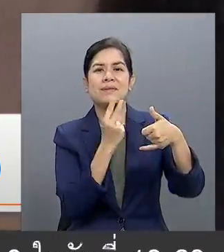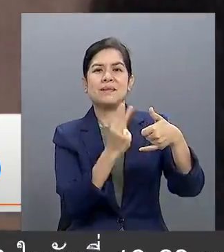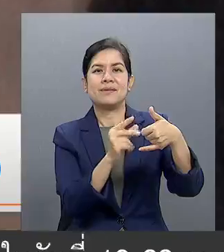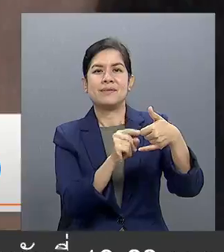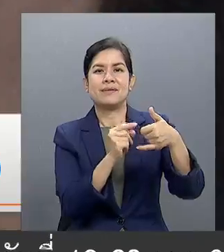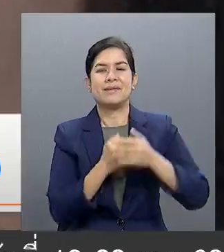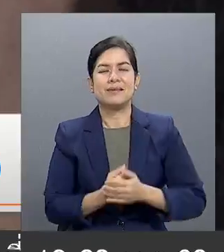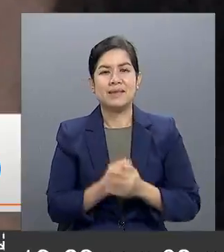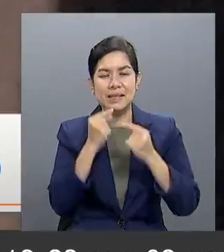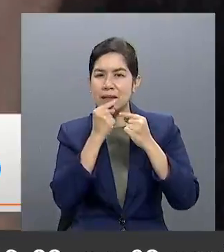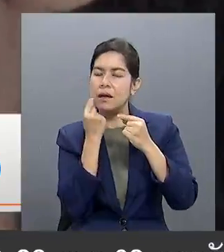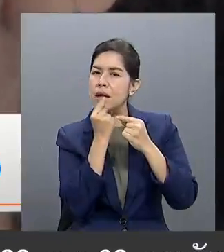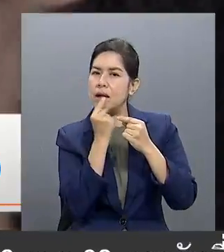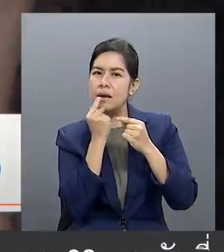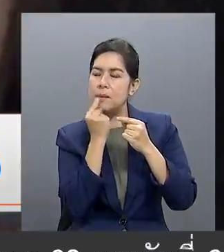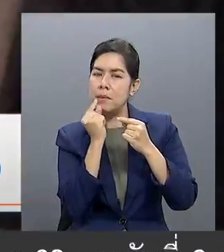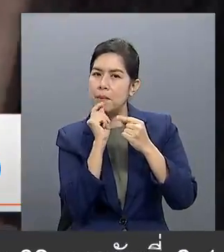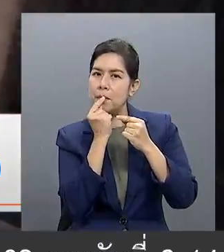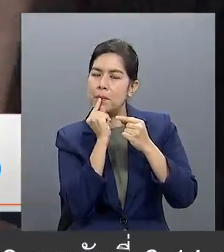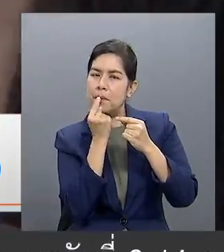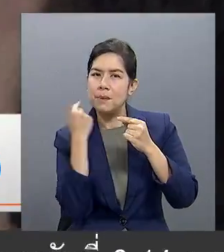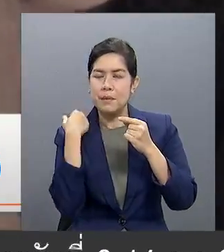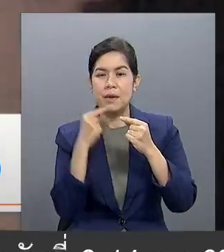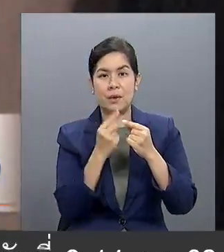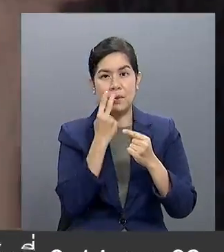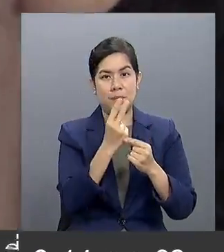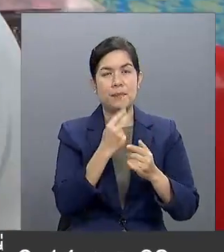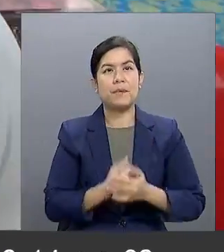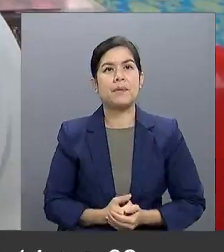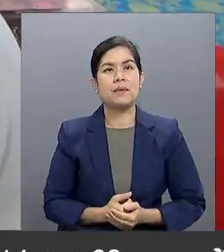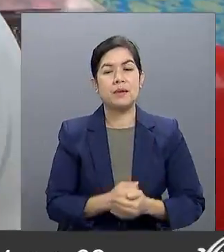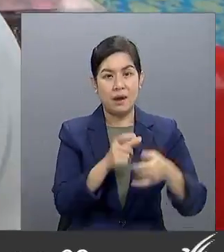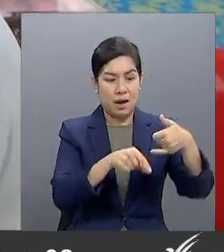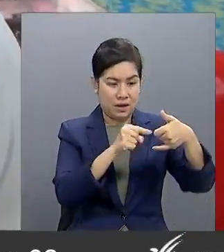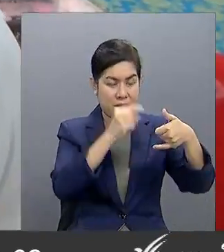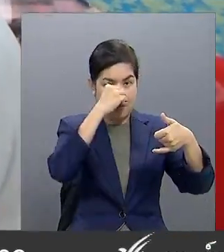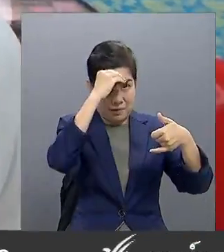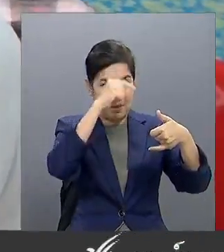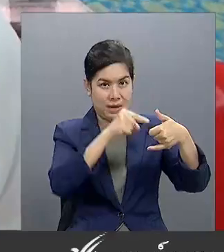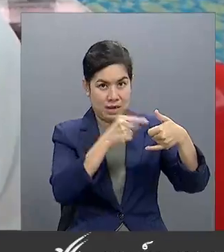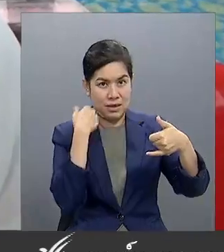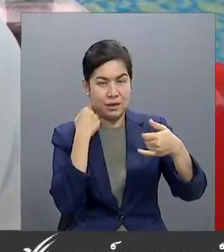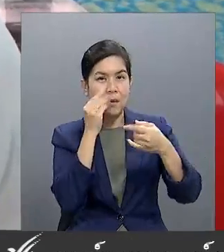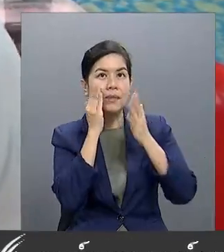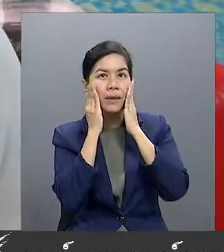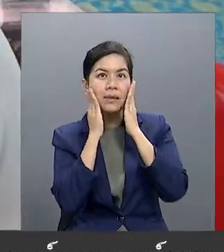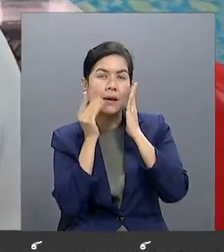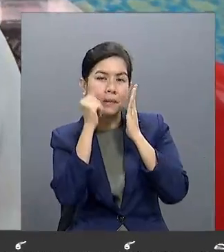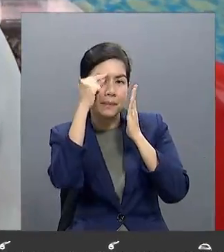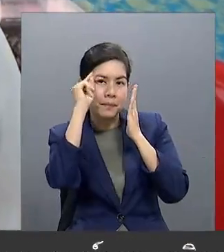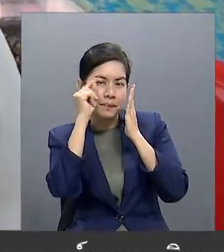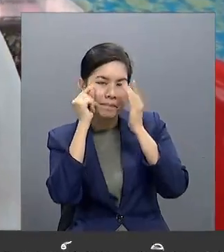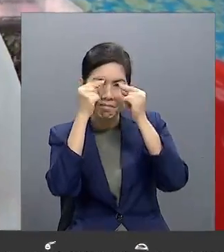การที่แต่งหน้านะคะคือน้องเขาไปเรียนแต่งหน้ามาก่อนน้องๆกลุ่มนี้ไปเรียนแต่งหน้าก่อนแล้วก็รับจ้างแต่งหน้าสร้างราย